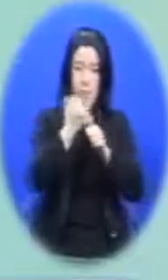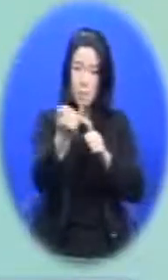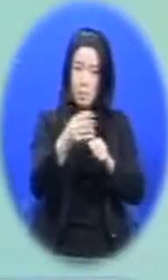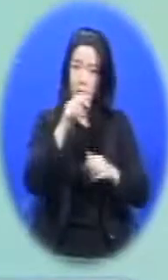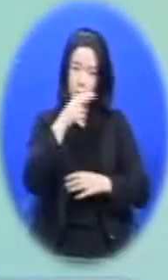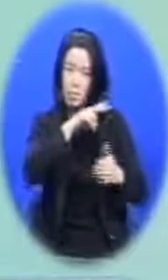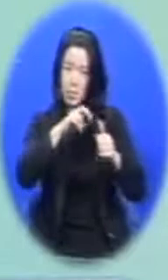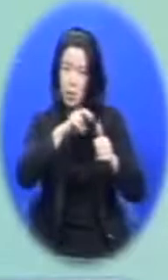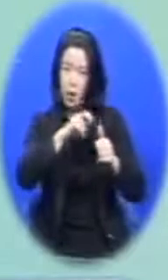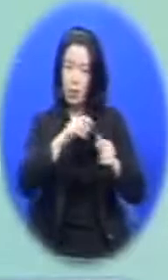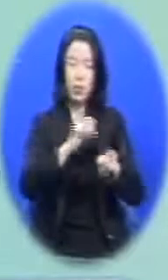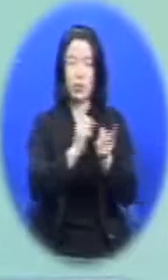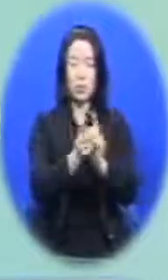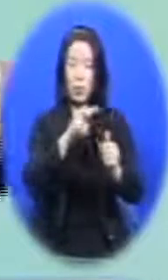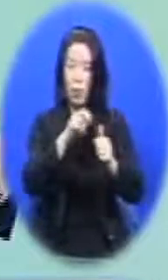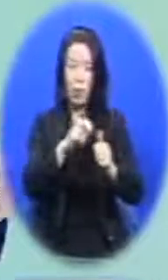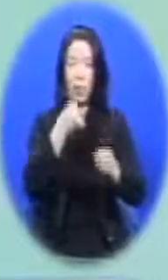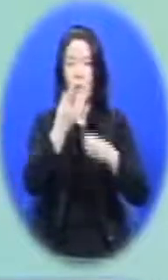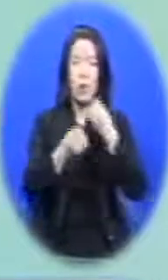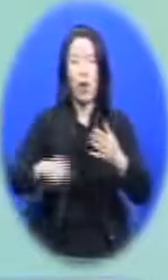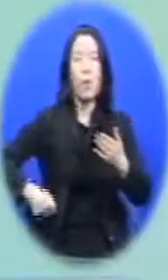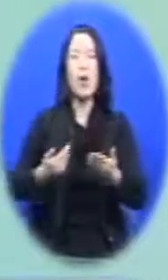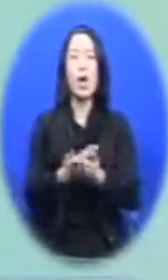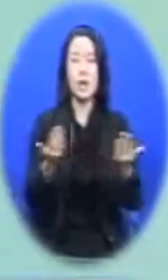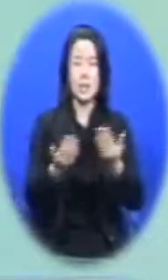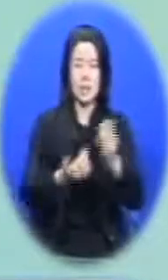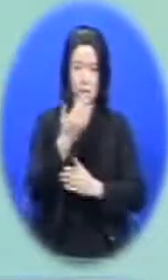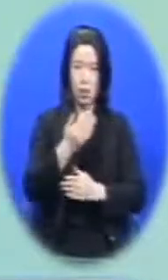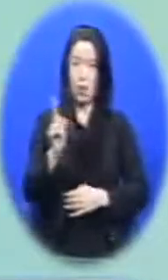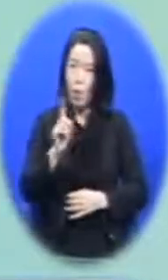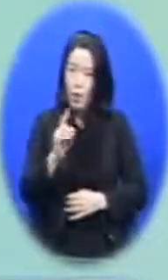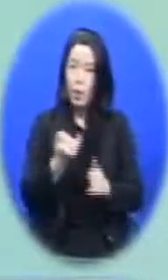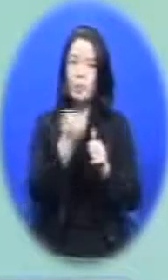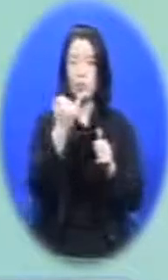시어머니 미워했던 거 고백하고 회개하는 일이 일어났습니다. 어느 부인이